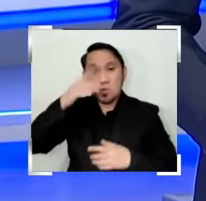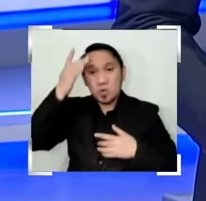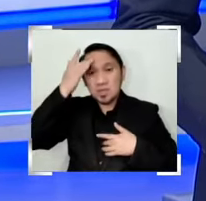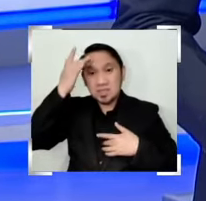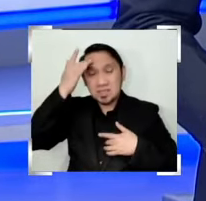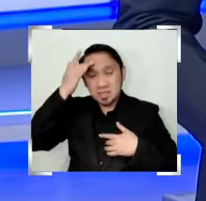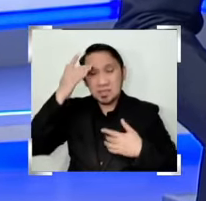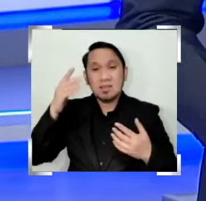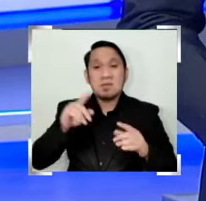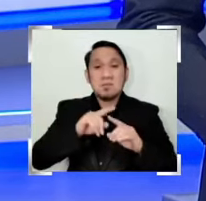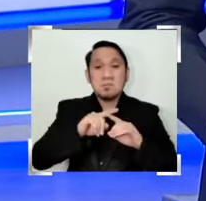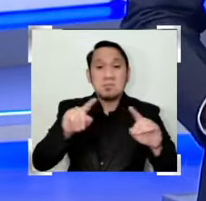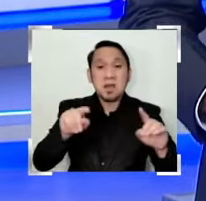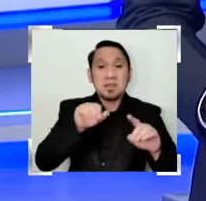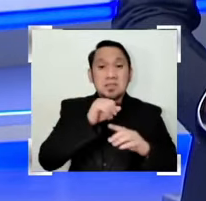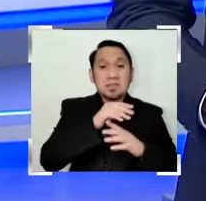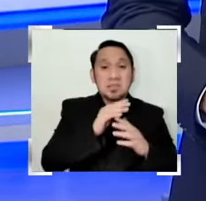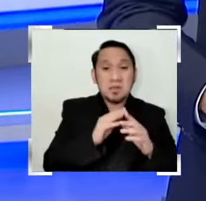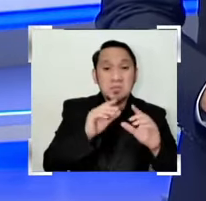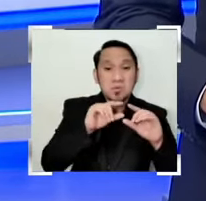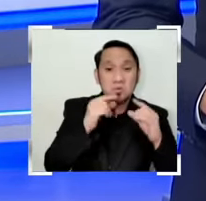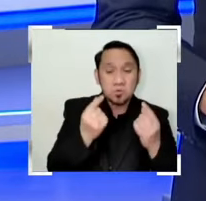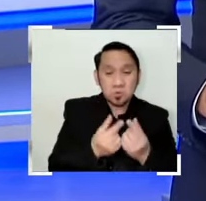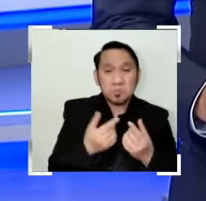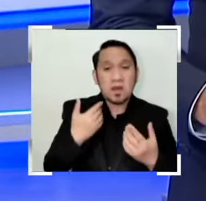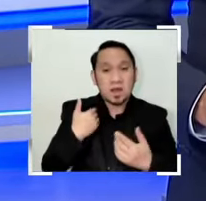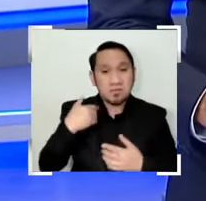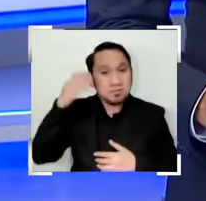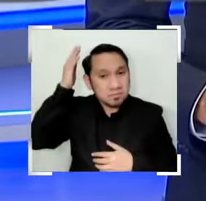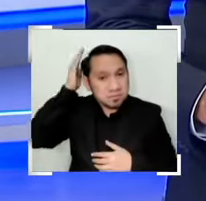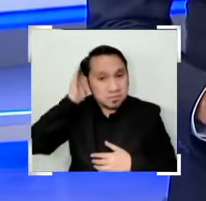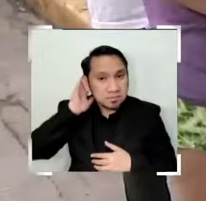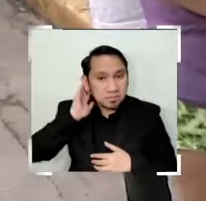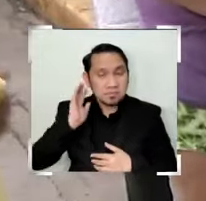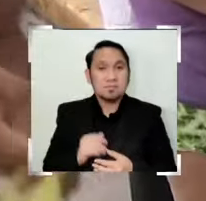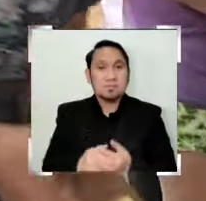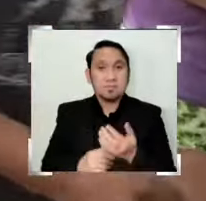isang grupo ng meat importers. Saksi, si Bernadette Reyes.